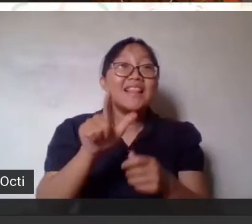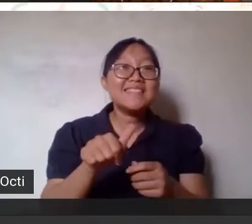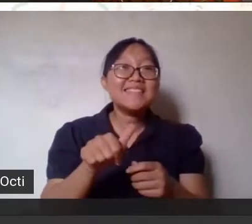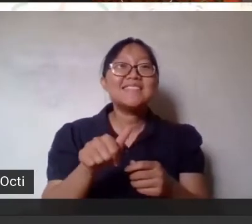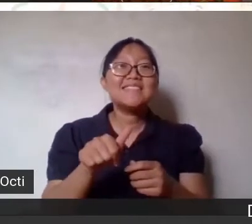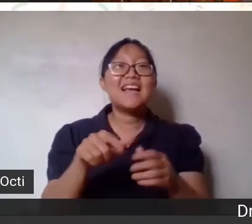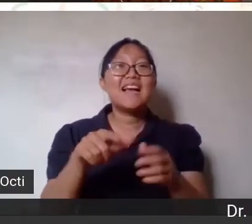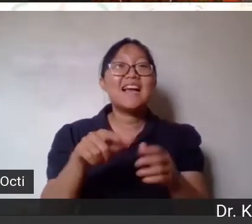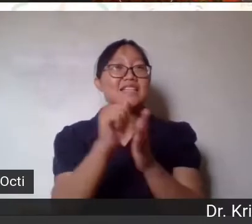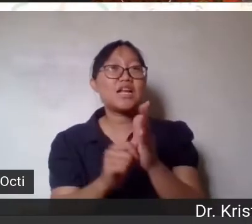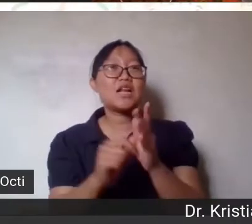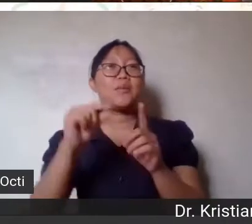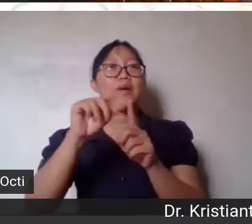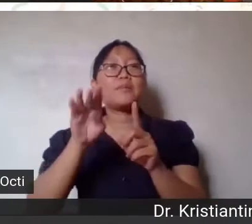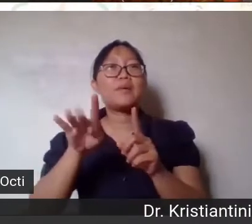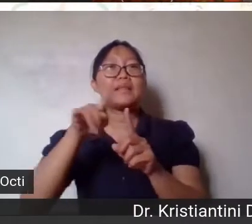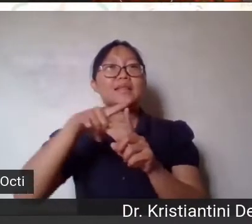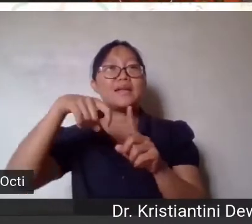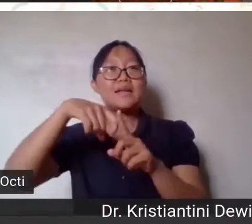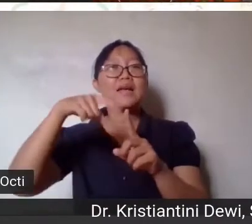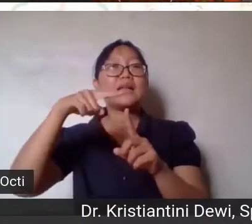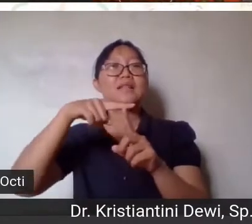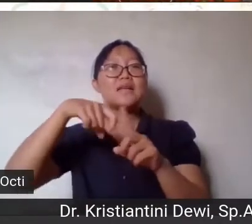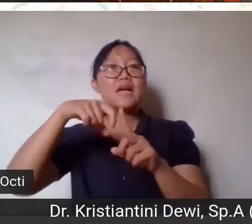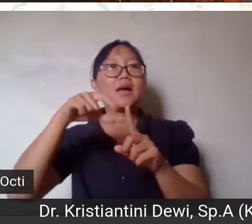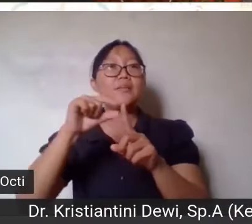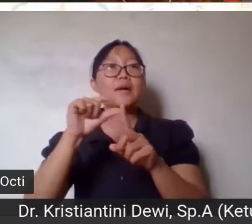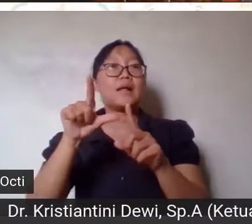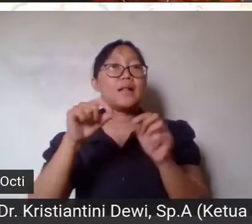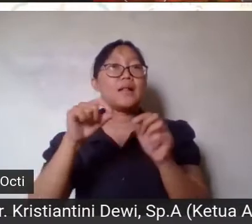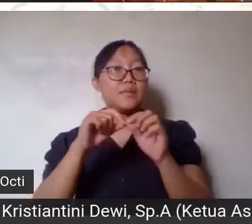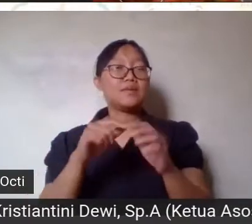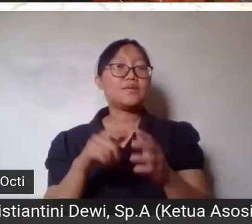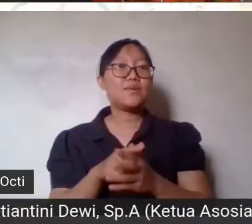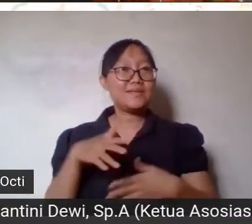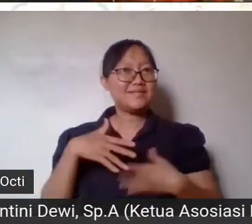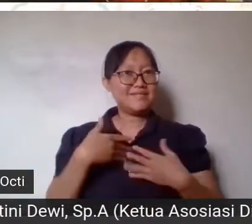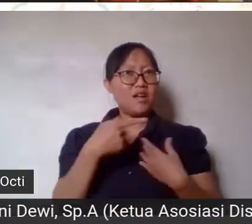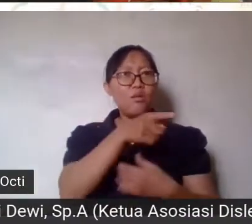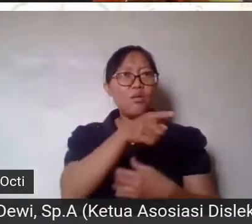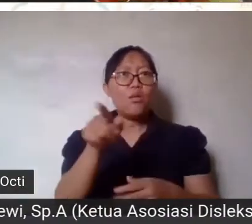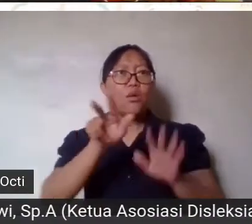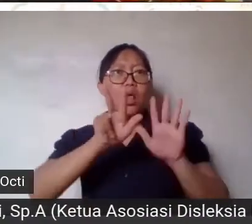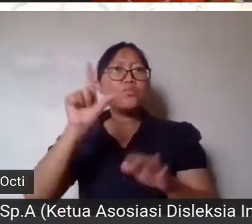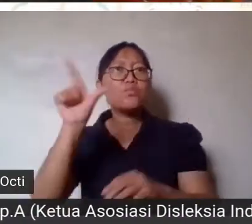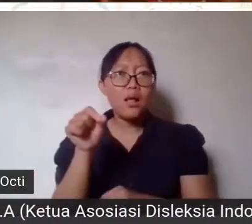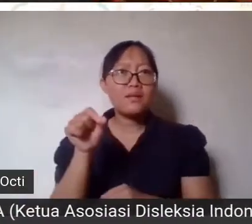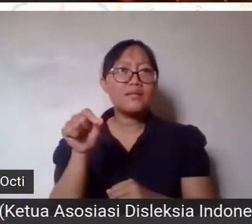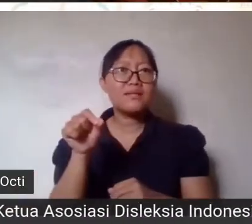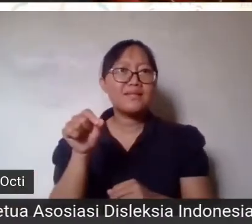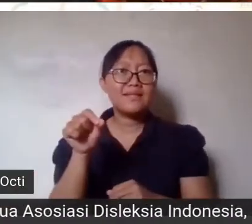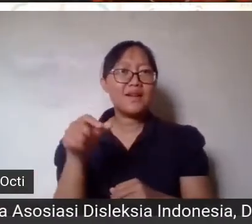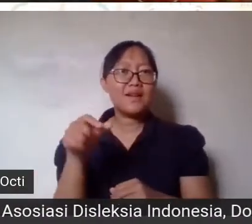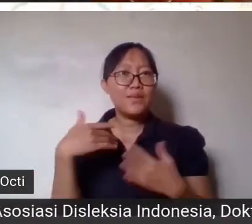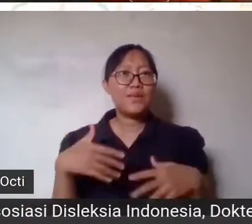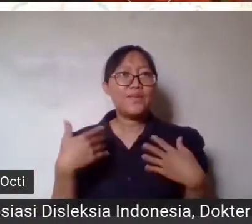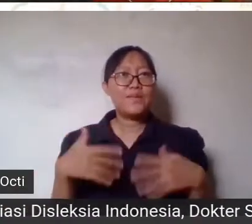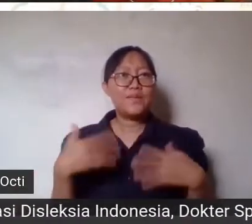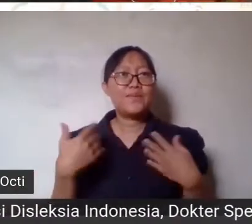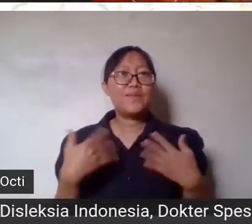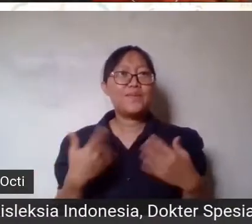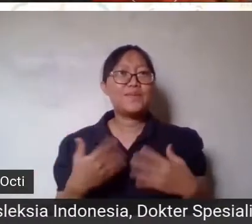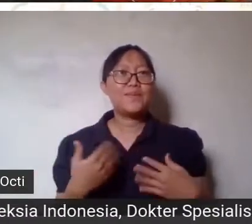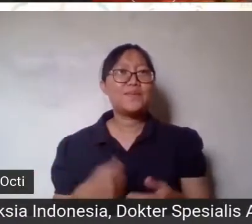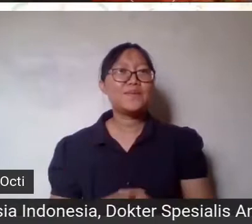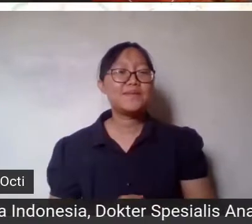biasa semangatnya tuh katanya tadi udah 8 bulan ya tadi ya, udah Ya, betul. Di rumah terus. dari rumah terus tapi